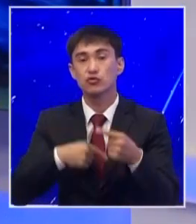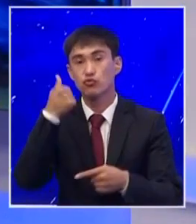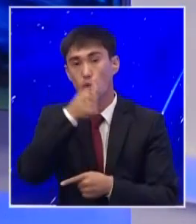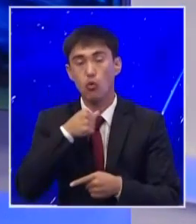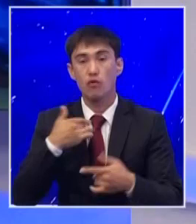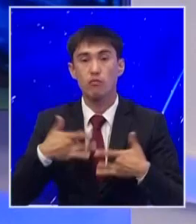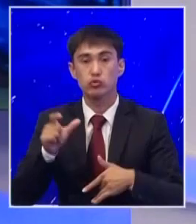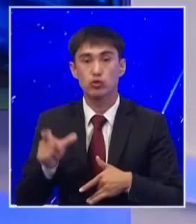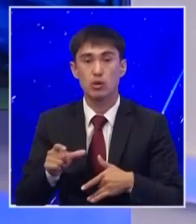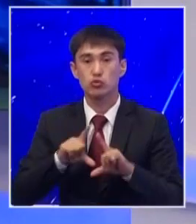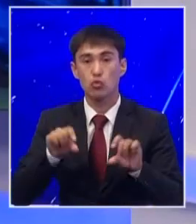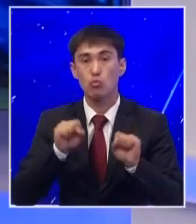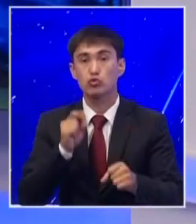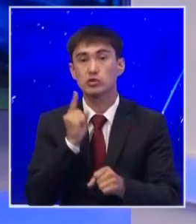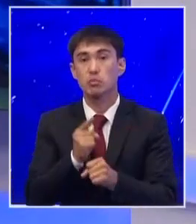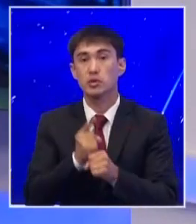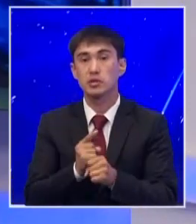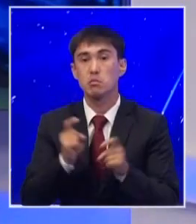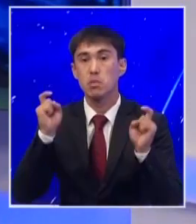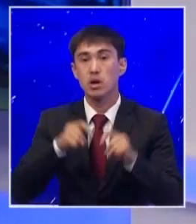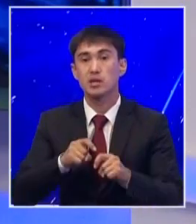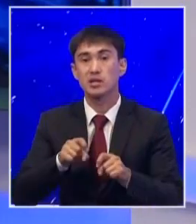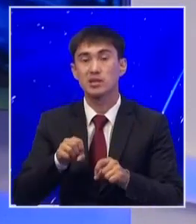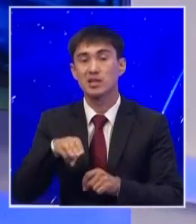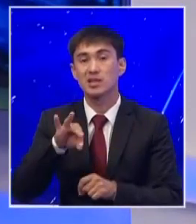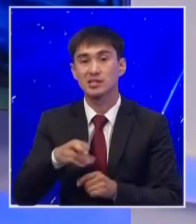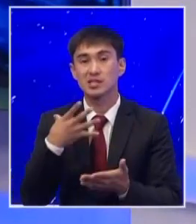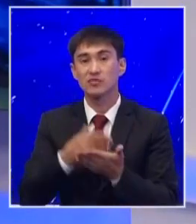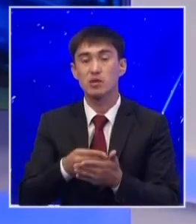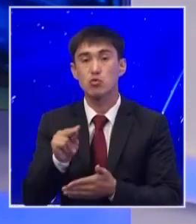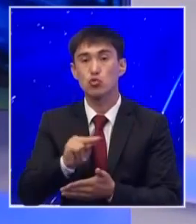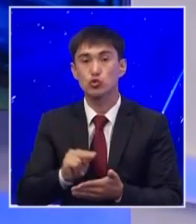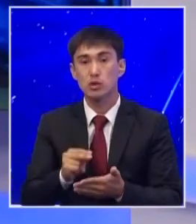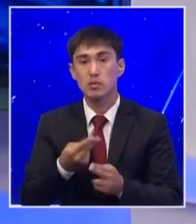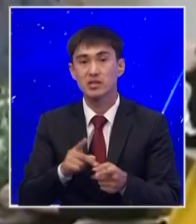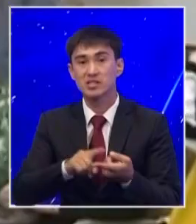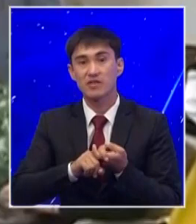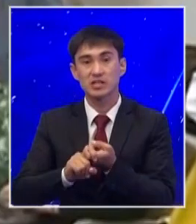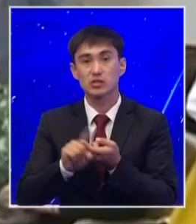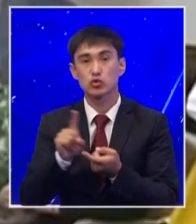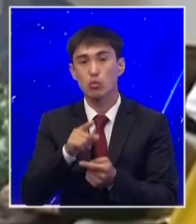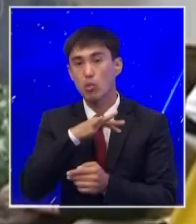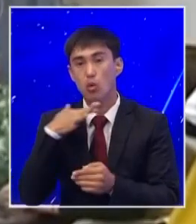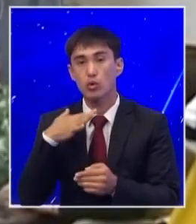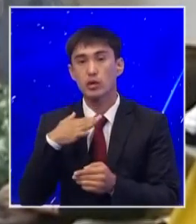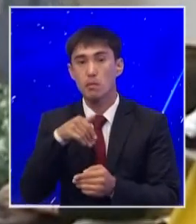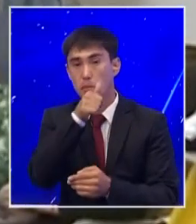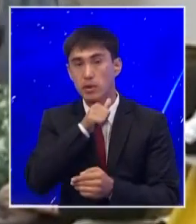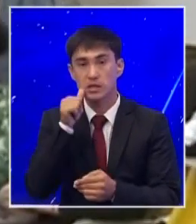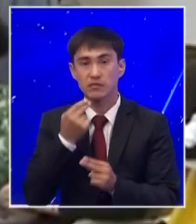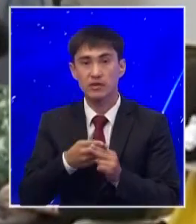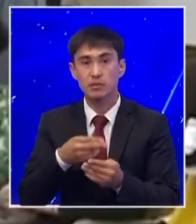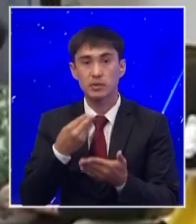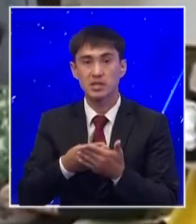года выпускникам школ могут запретить приходить на сдачу теста со своими ручками. Это связано с тем, что многие прячут в